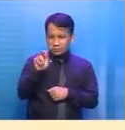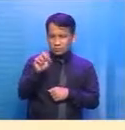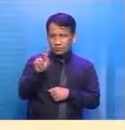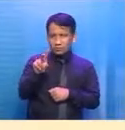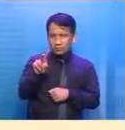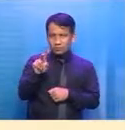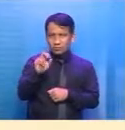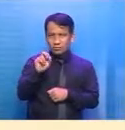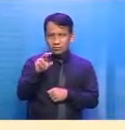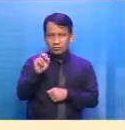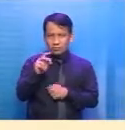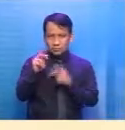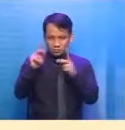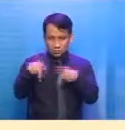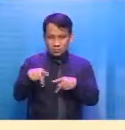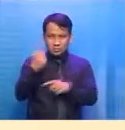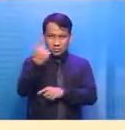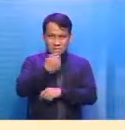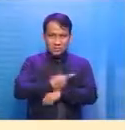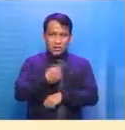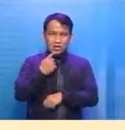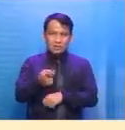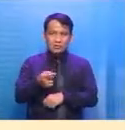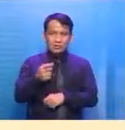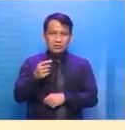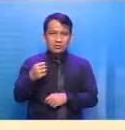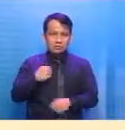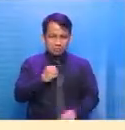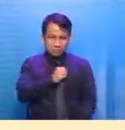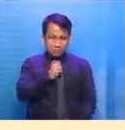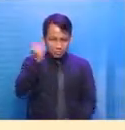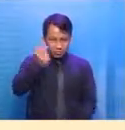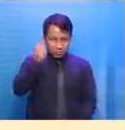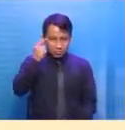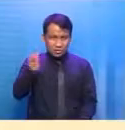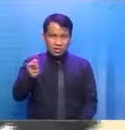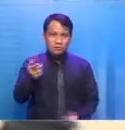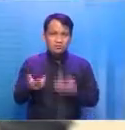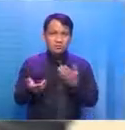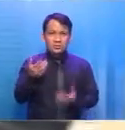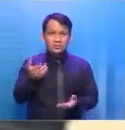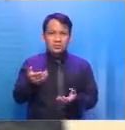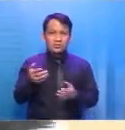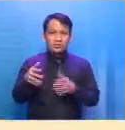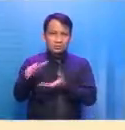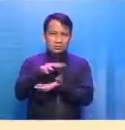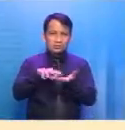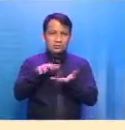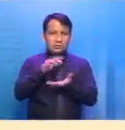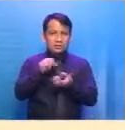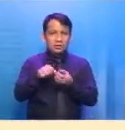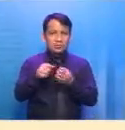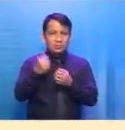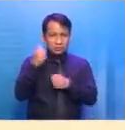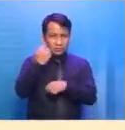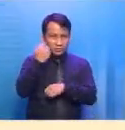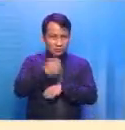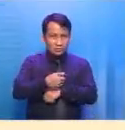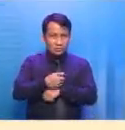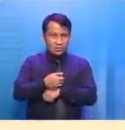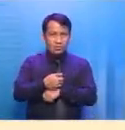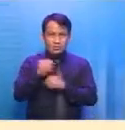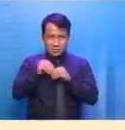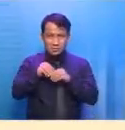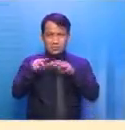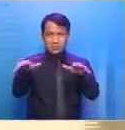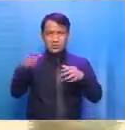katao kada araw. Kaya pangamba nila Senator Gordon, baka ang ilan sa mga ito nakakasalamuhan natin sa bawat araw at